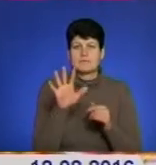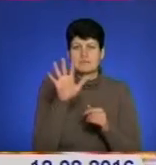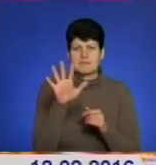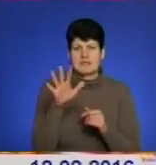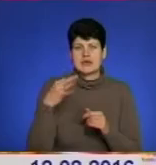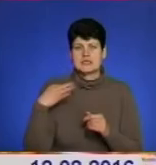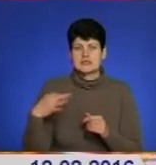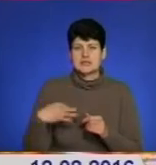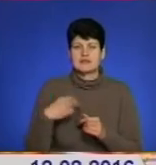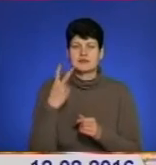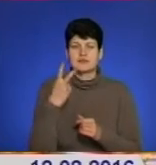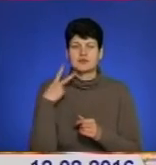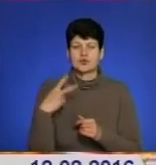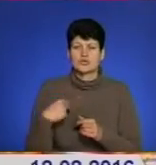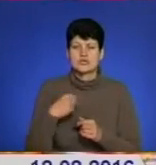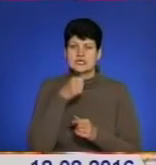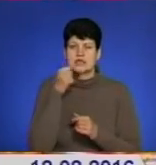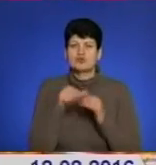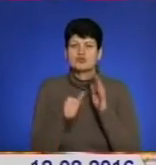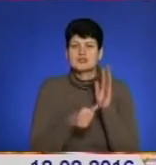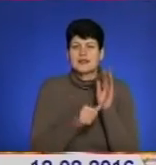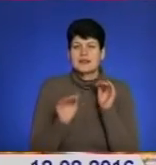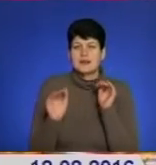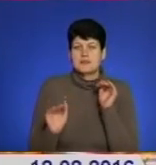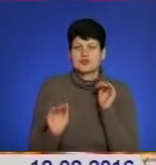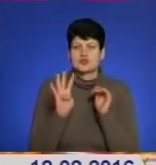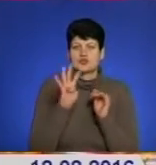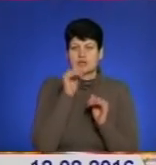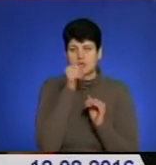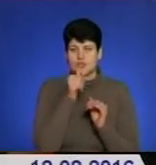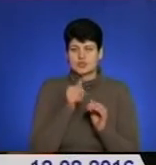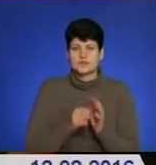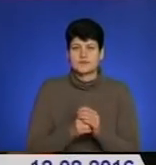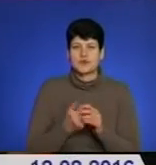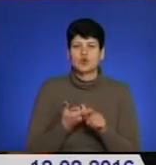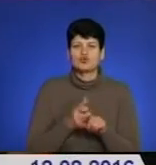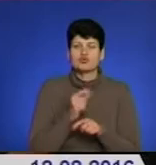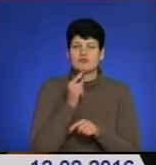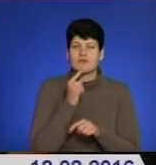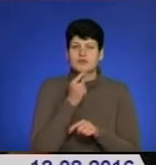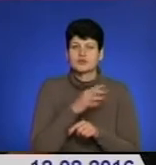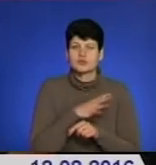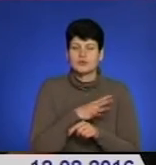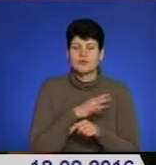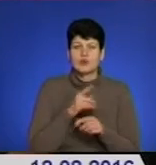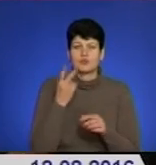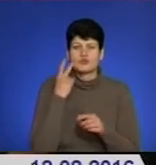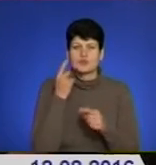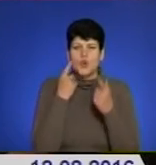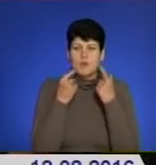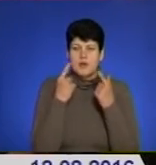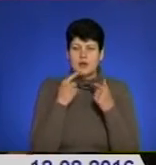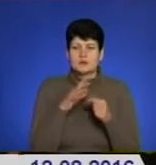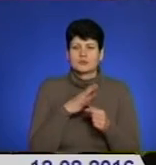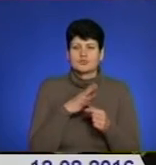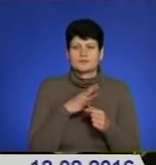2 донечки. Найстаршому 16, а наймолодшій донечці – 4 рочки. Дуже важко було з них, вони плакали постійно, саме важче